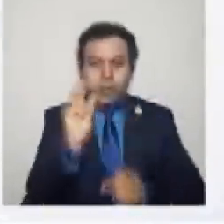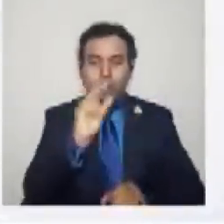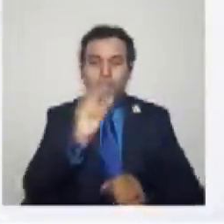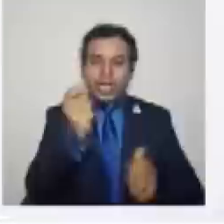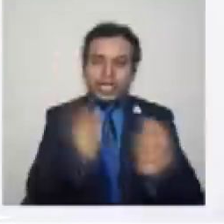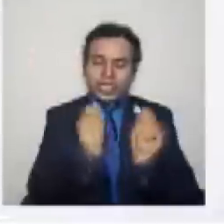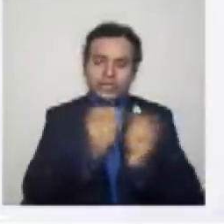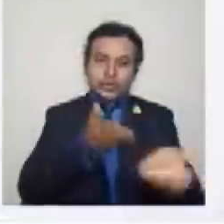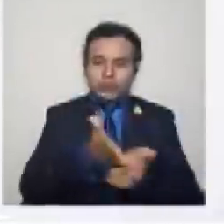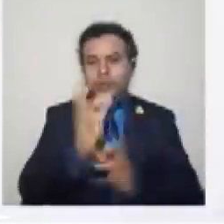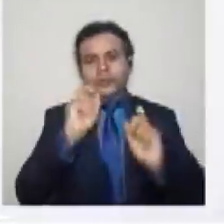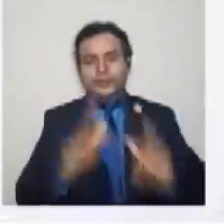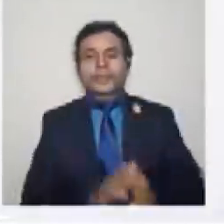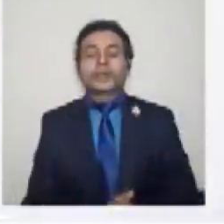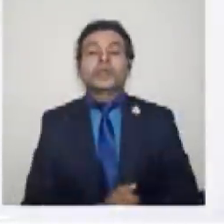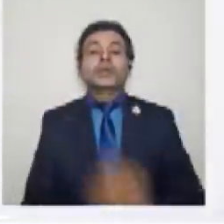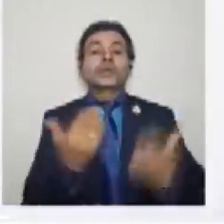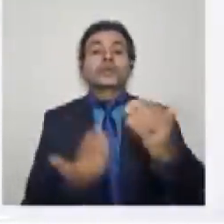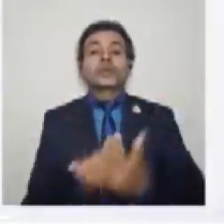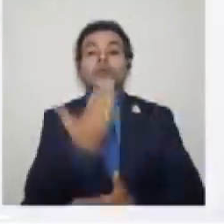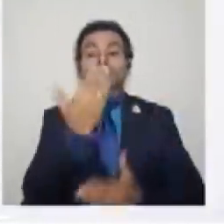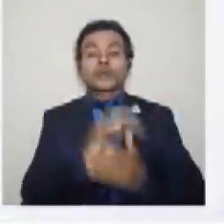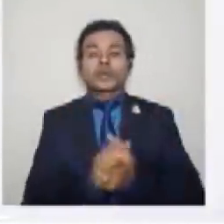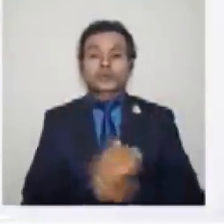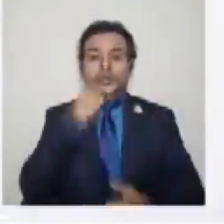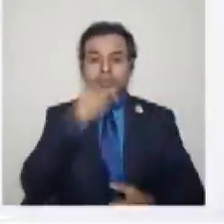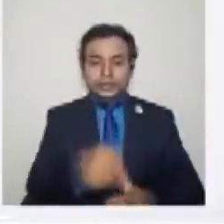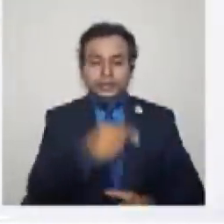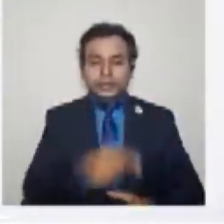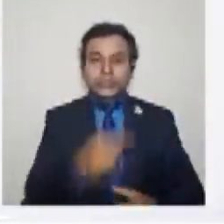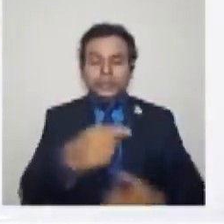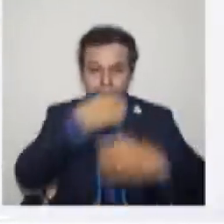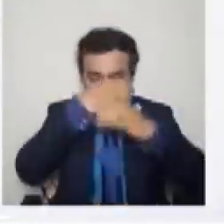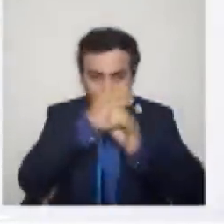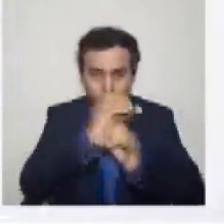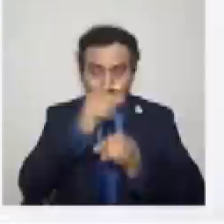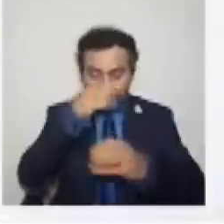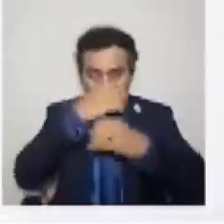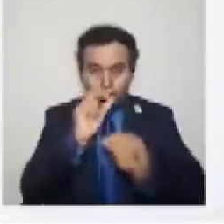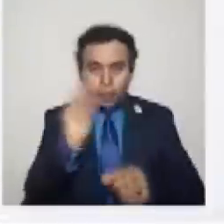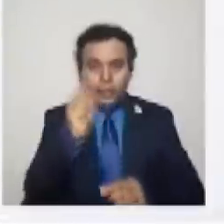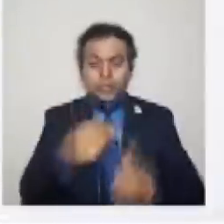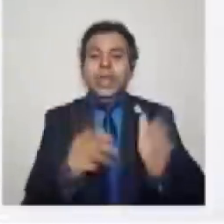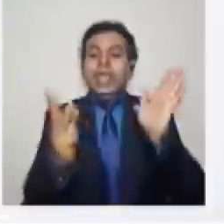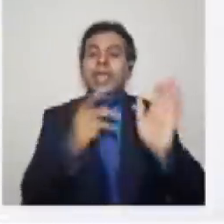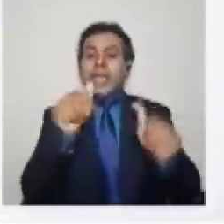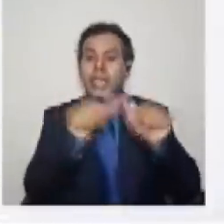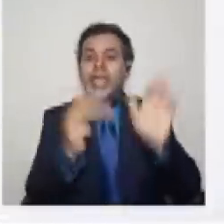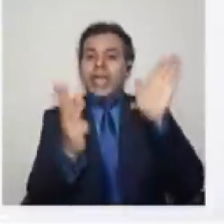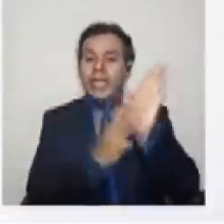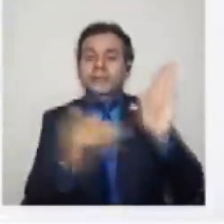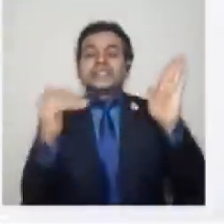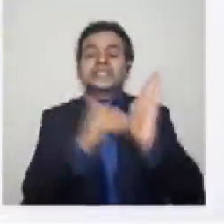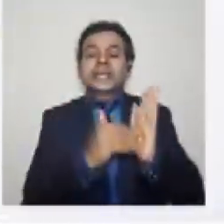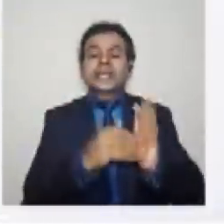কারণে পরীক্ষা করতে পারে নাই। 60টি পরীক্ষাগারে নমুনা সংগ্রহ এবং পরীক্ষা হয়েছে। নতুন যে এই পরীক্ষাগারটি সংযুক্ত